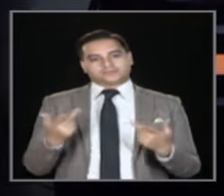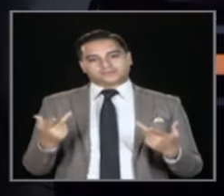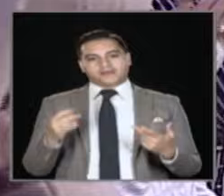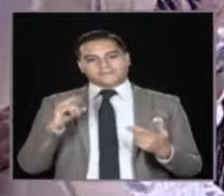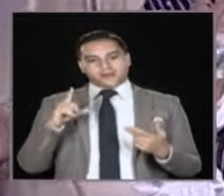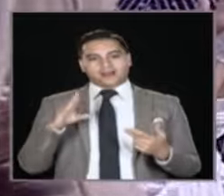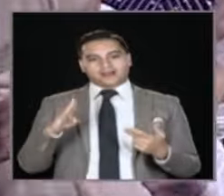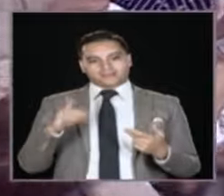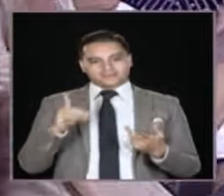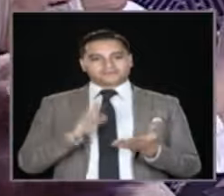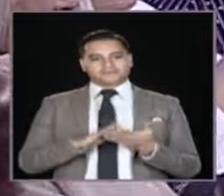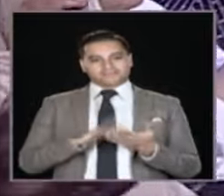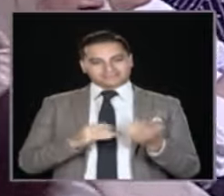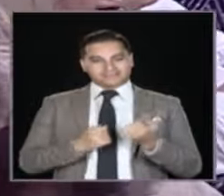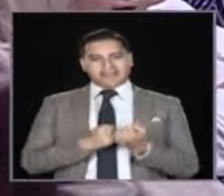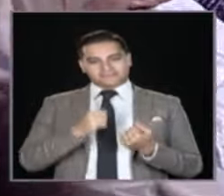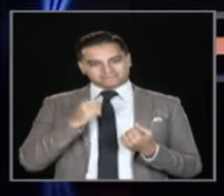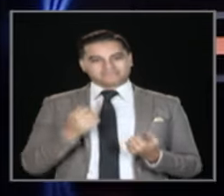ملك.